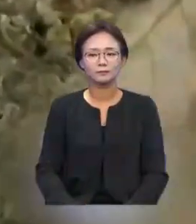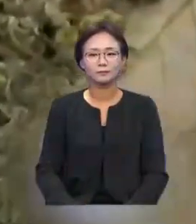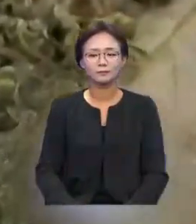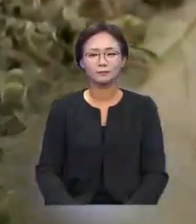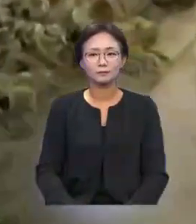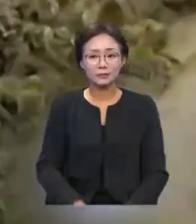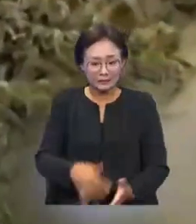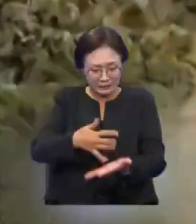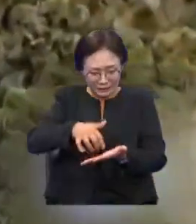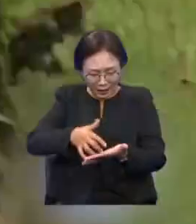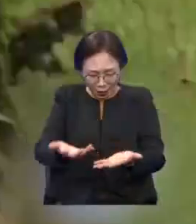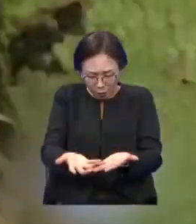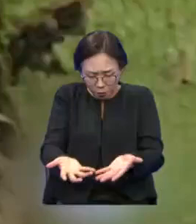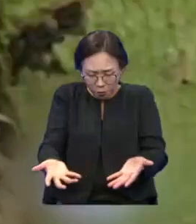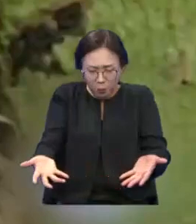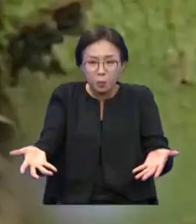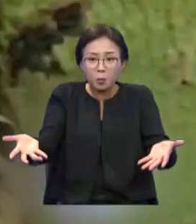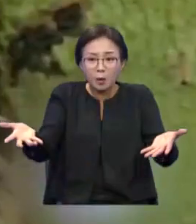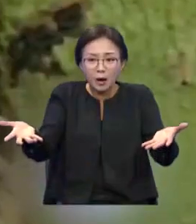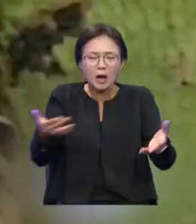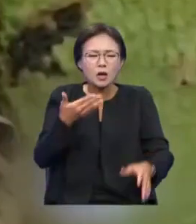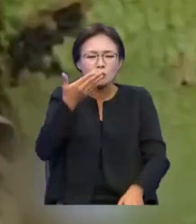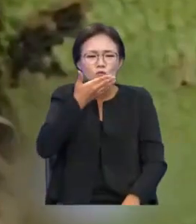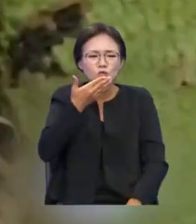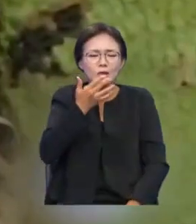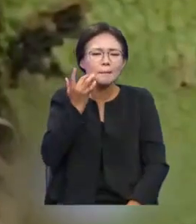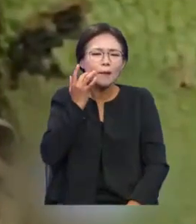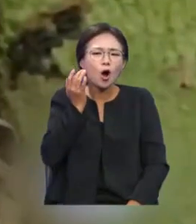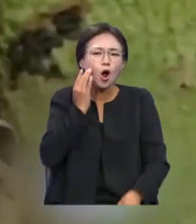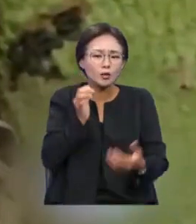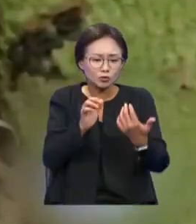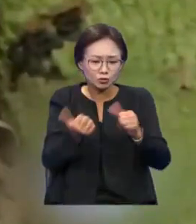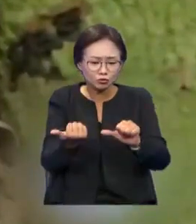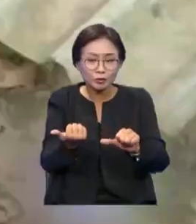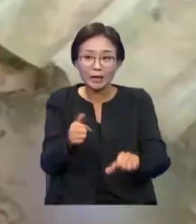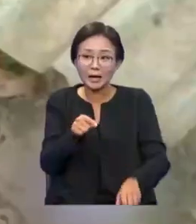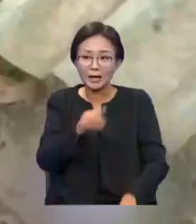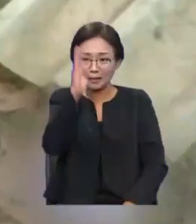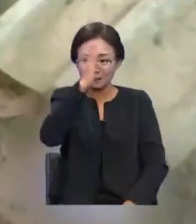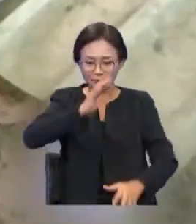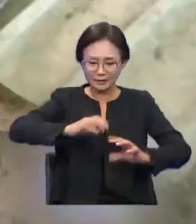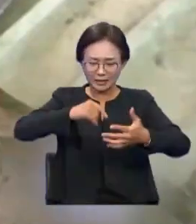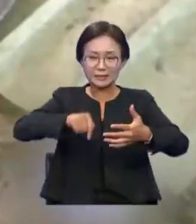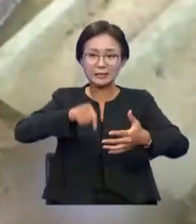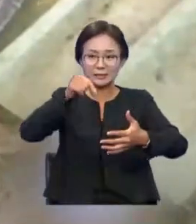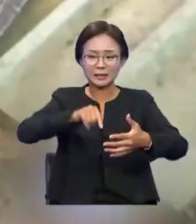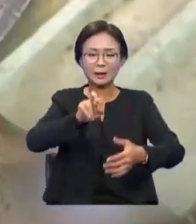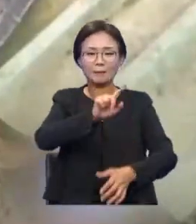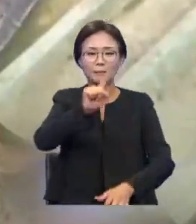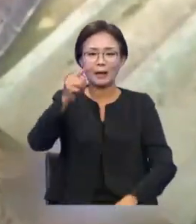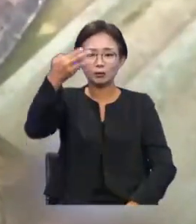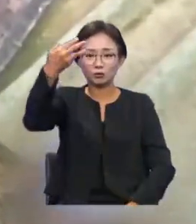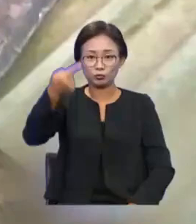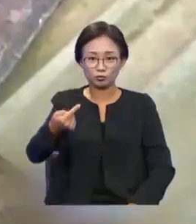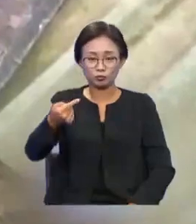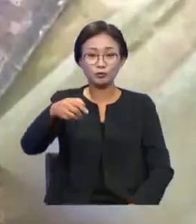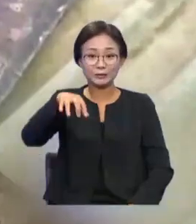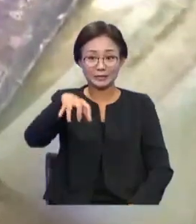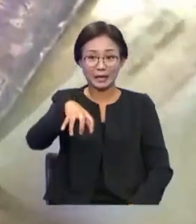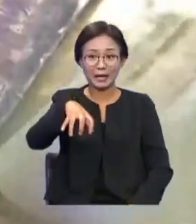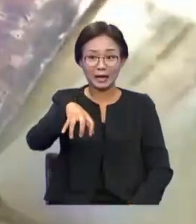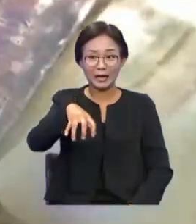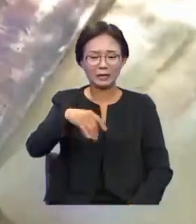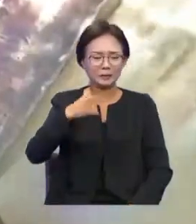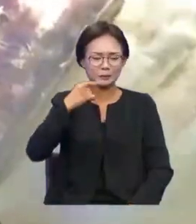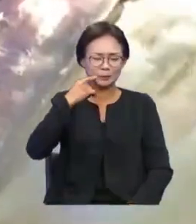다 셀 수도 없을 정도로 많은 꿀벌들의 떼죽음 현장. 브라질 중서부의 마투 그로소수인데요.